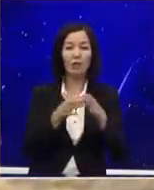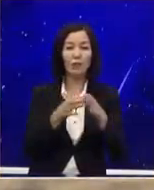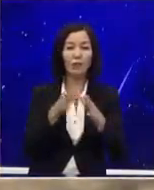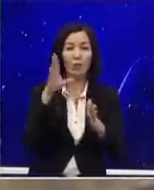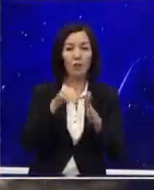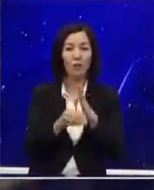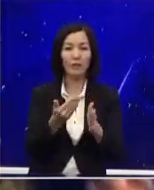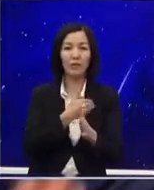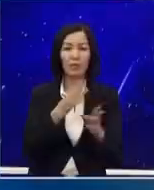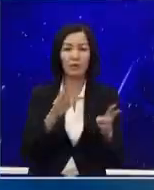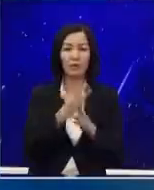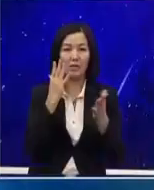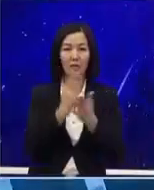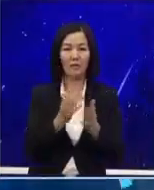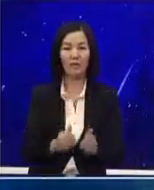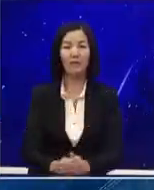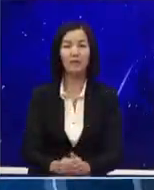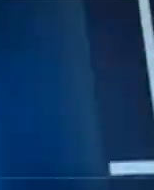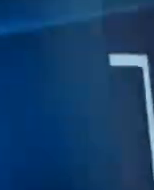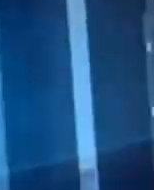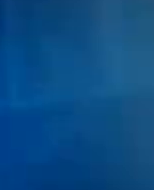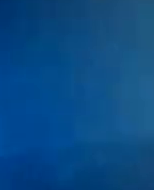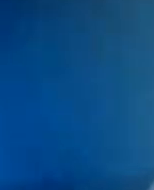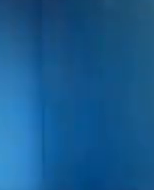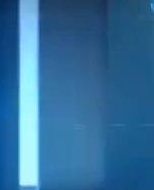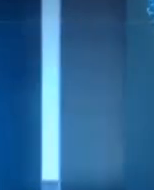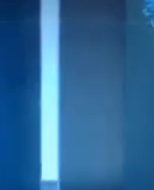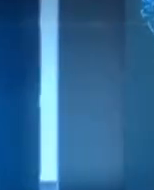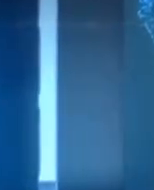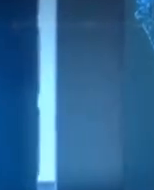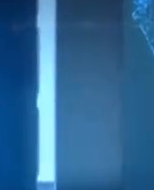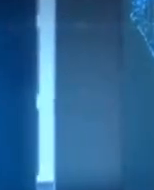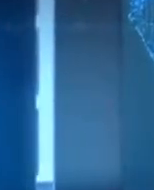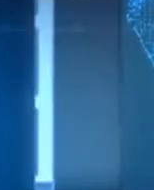көрсету. Жарқын Нұрланұлы, Мәди Байбосын, Жетсу телеарнасы.